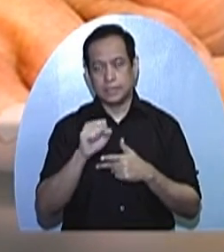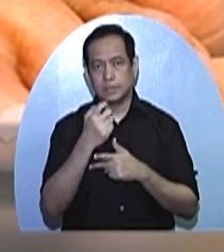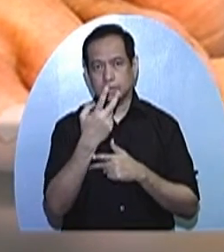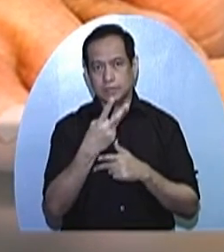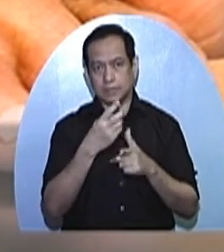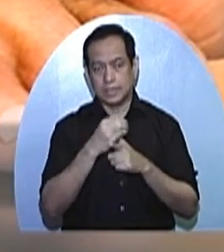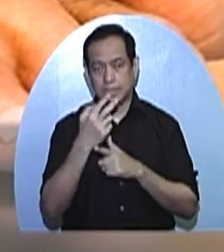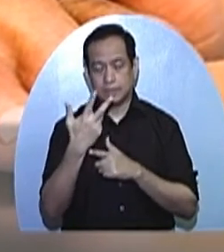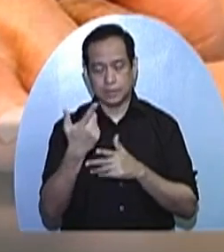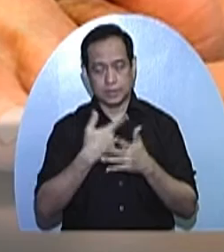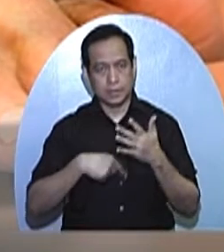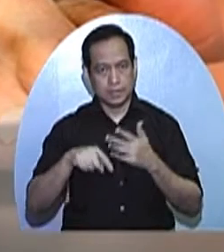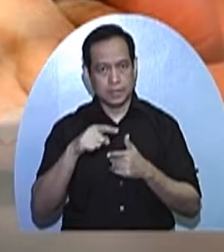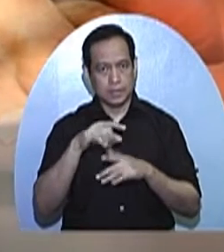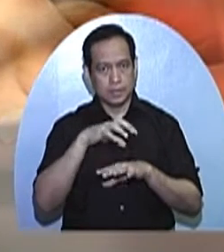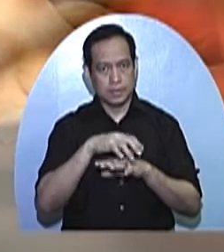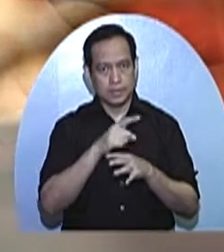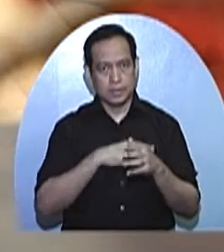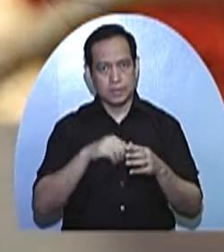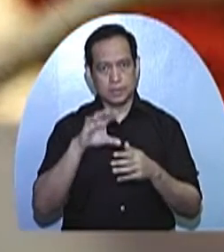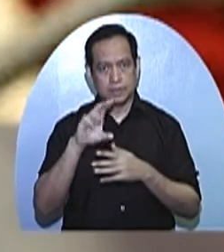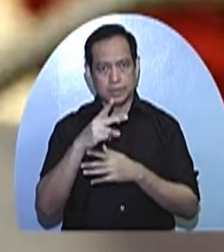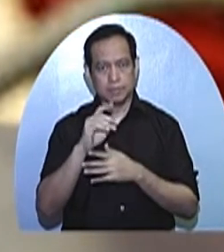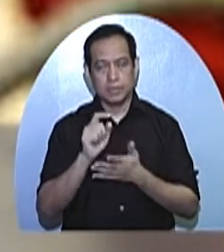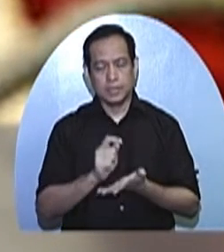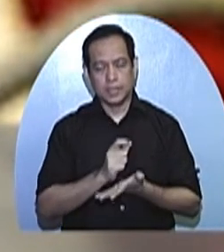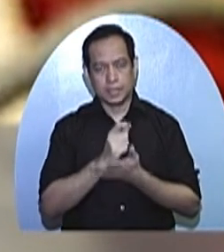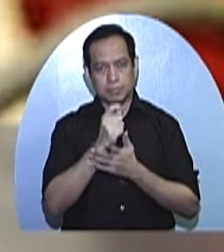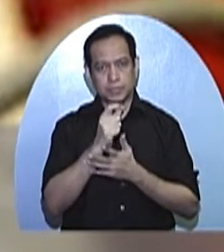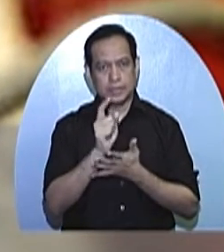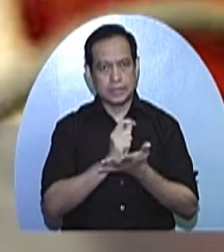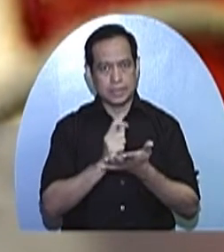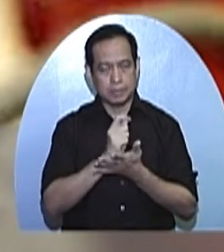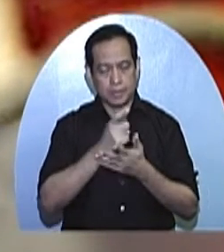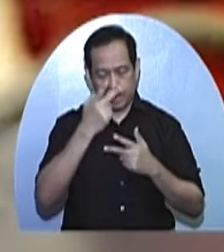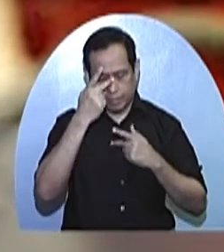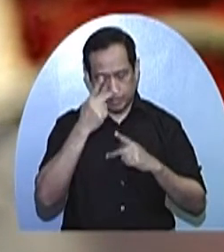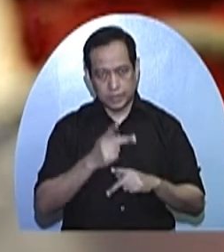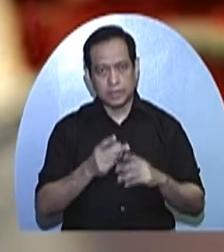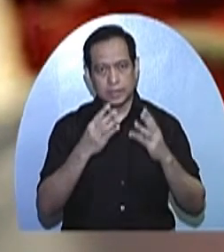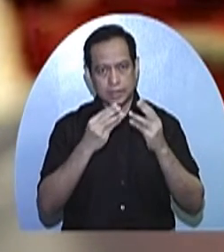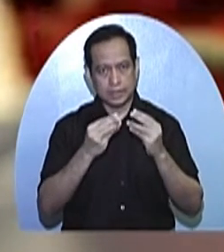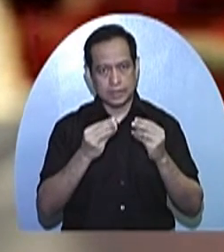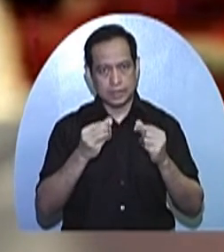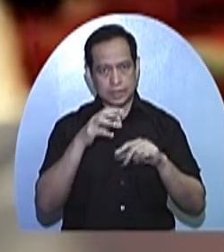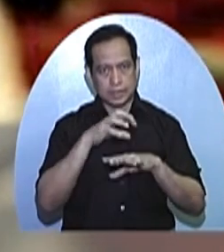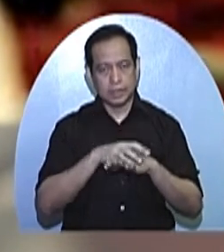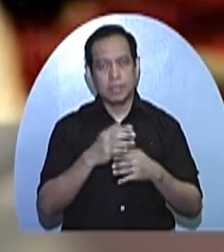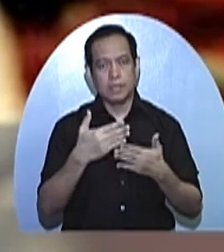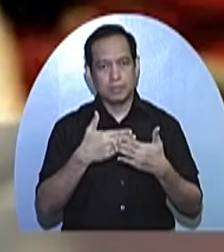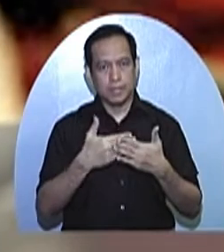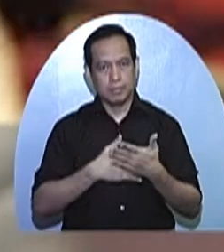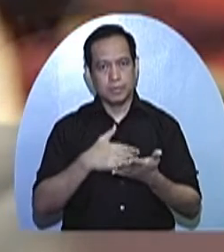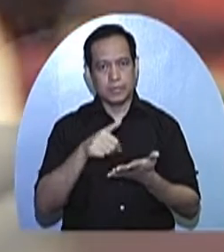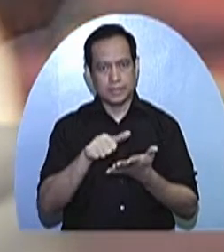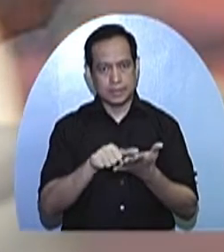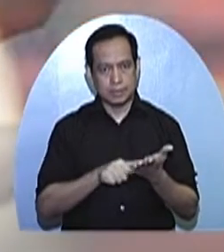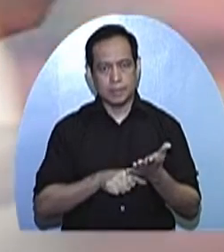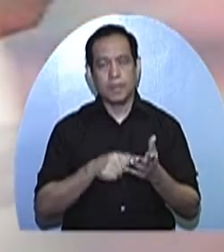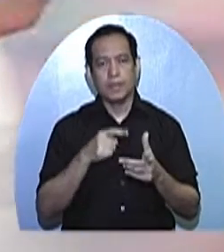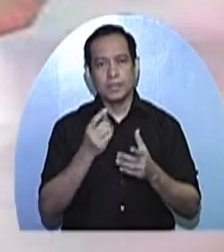tumor, karaniwang sumasailalim muna sa chemotherapy treatment ng pasyente upang mapaliit ang bukol bago ito tuluyang